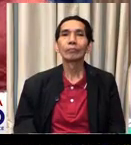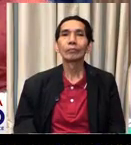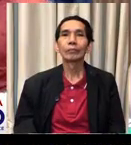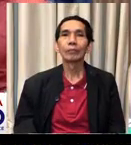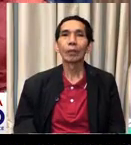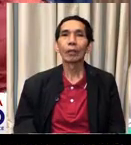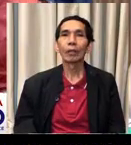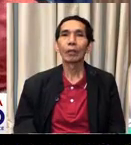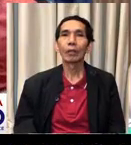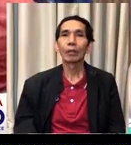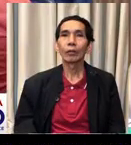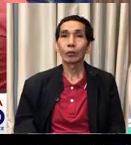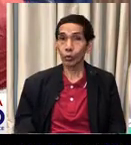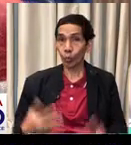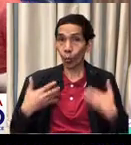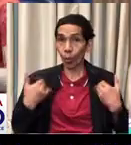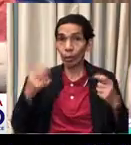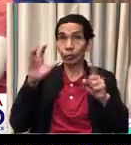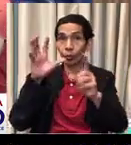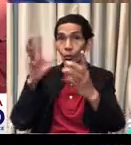kita mo ngayon, gusto mo sumikat pa.